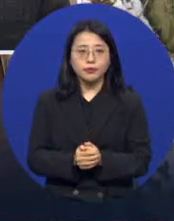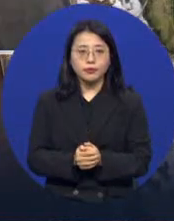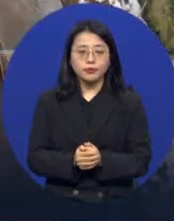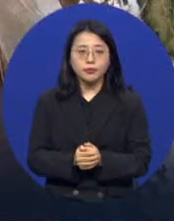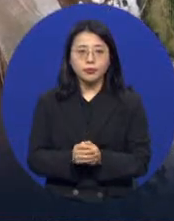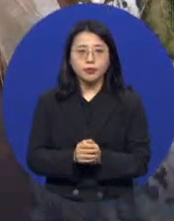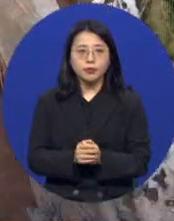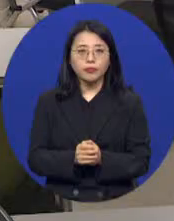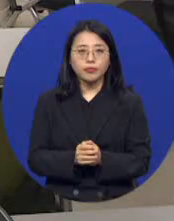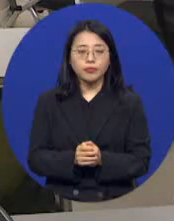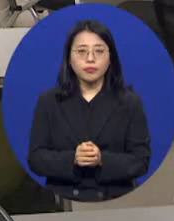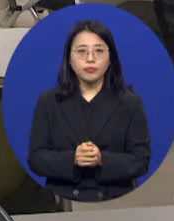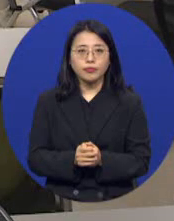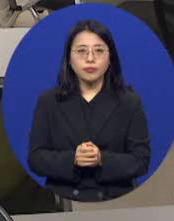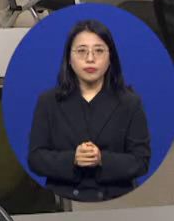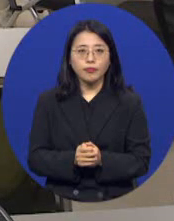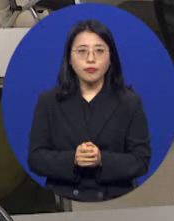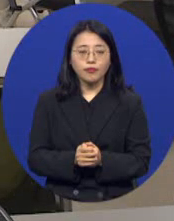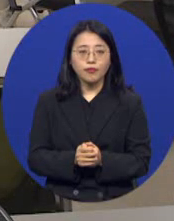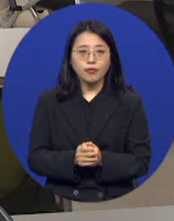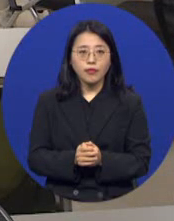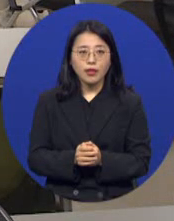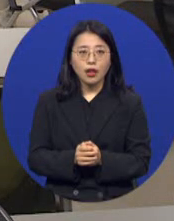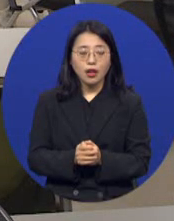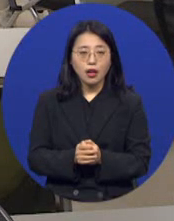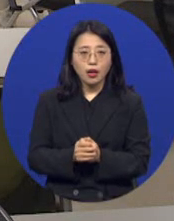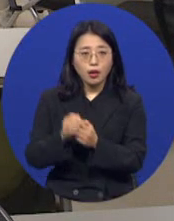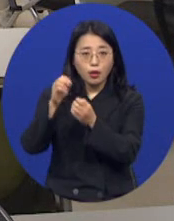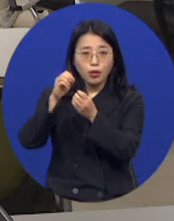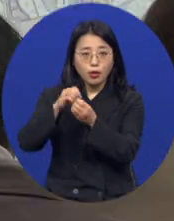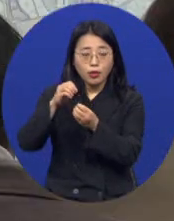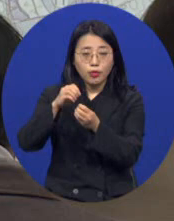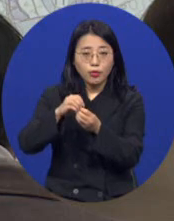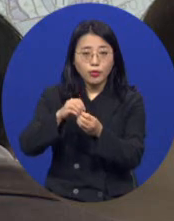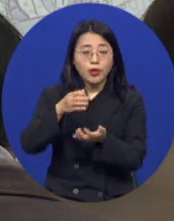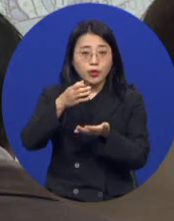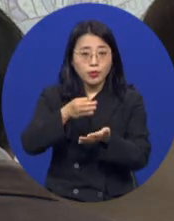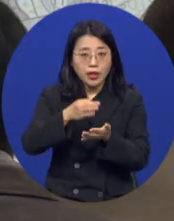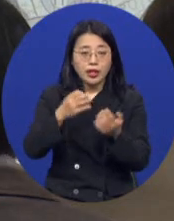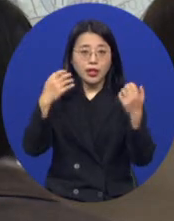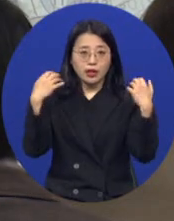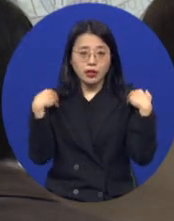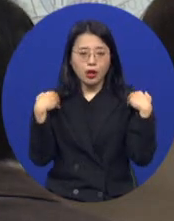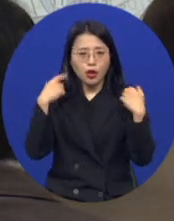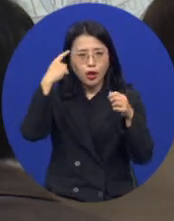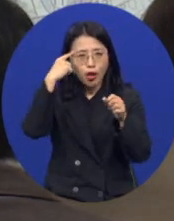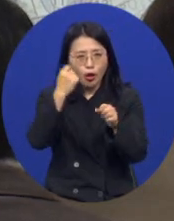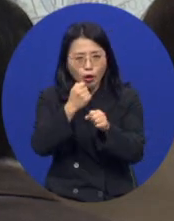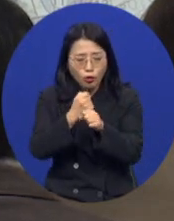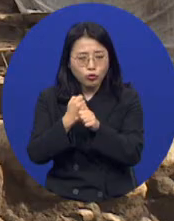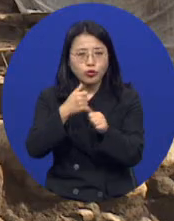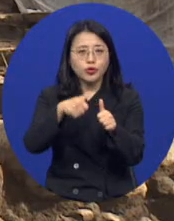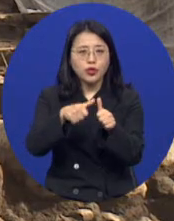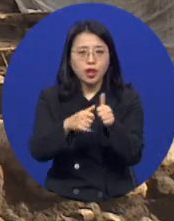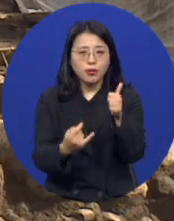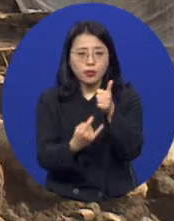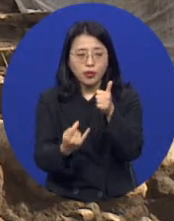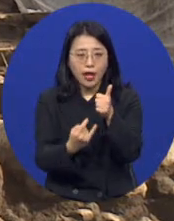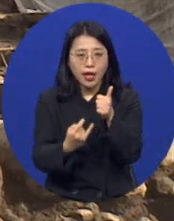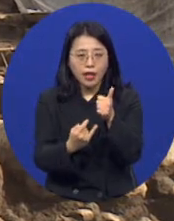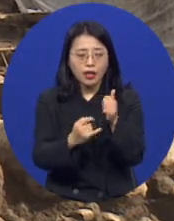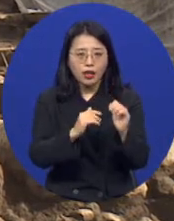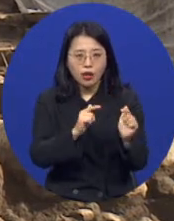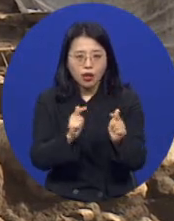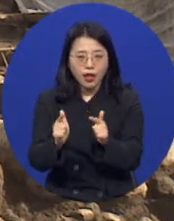것으로 보입니다. 문화재청은 앞으로 학술자문회의와 전문가회의 등을 거쳐 유적지 지정